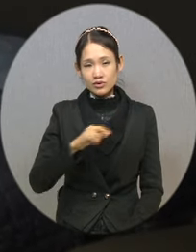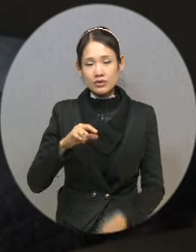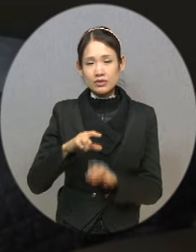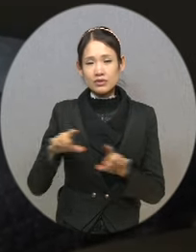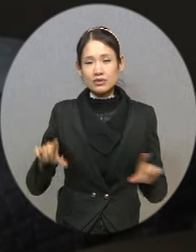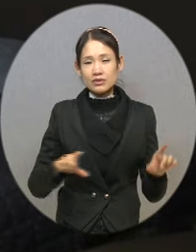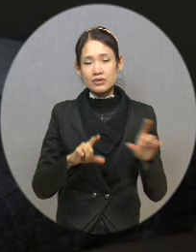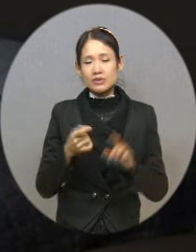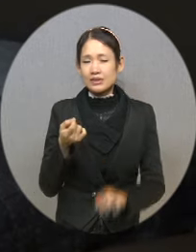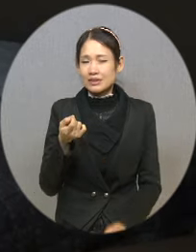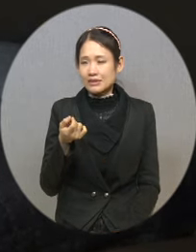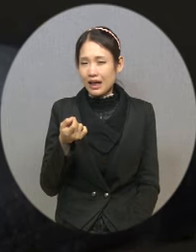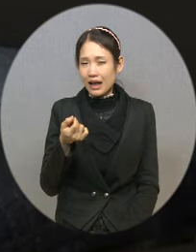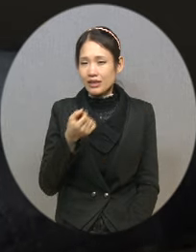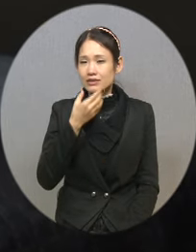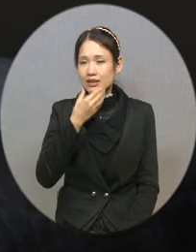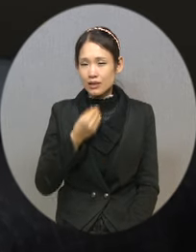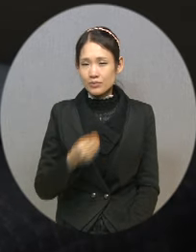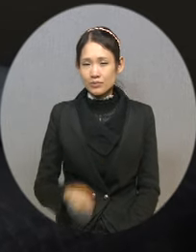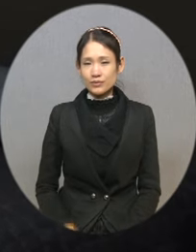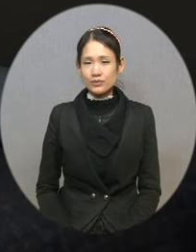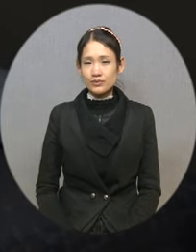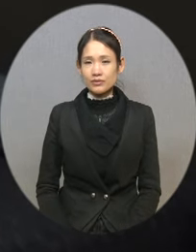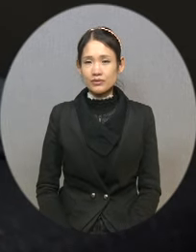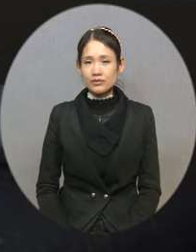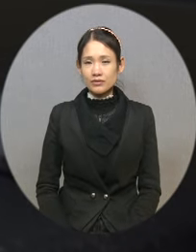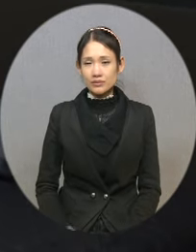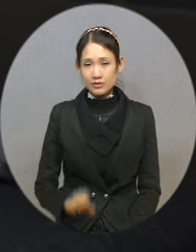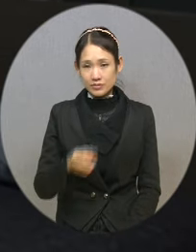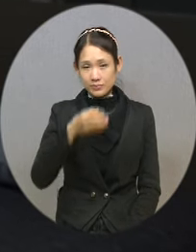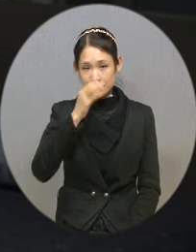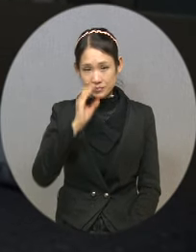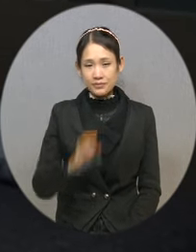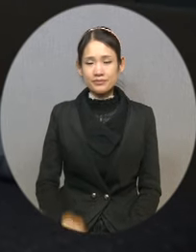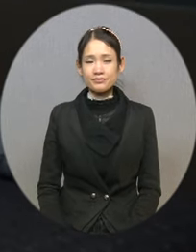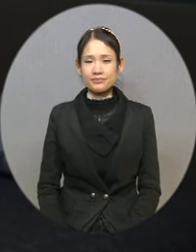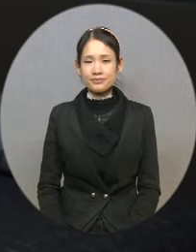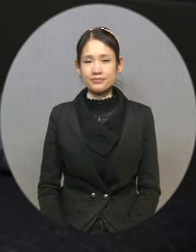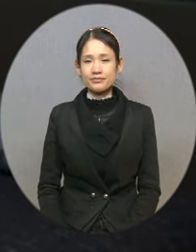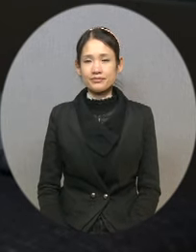일상의 아주 소소한 행복입니다. 맥주 한잔 하겠습니다.